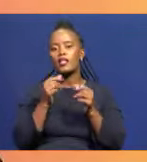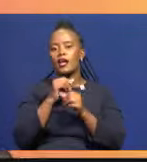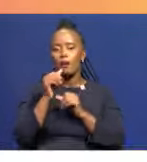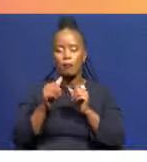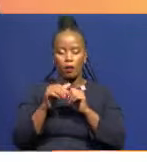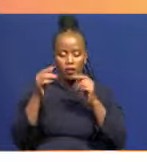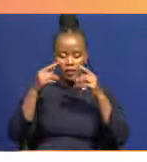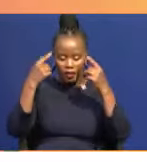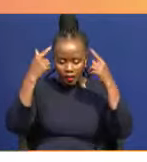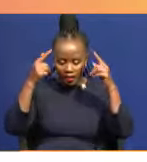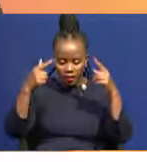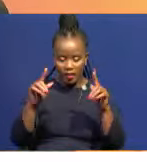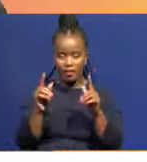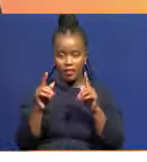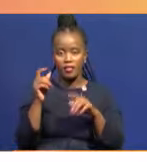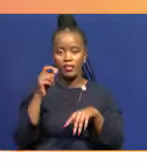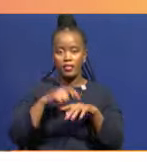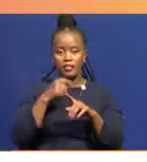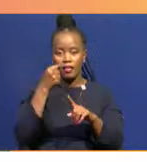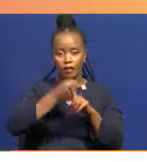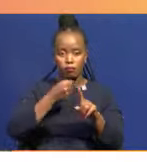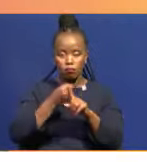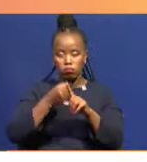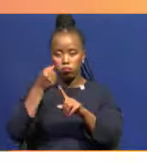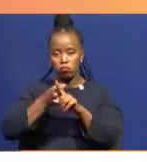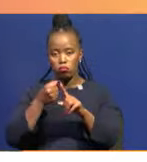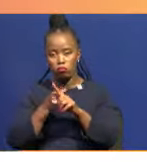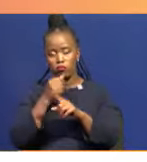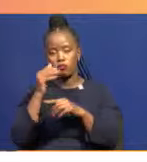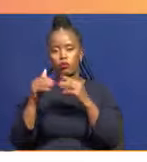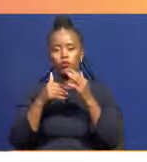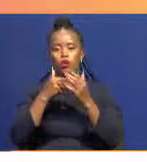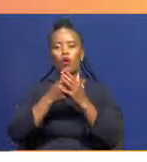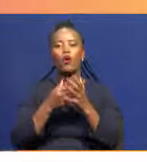success tukipigana na hizi changamoto zote. Naam.